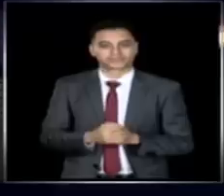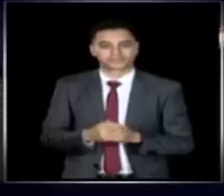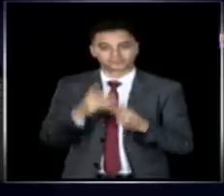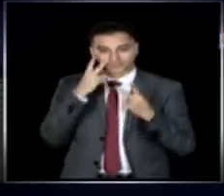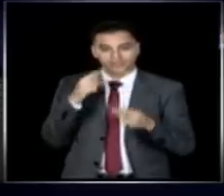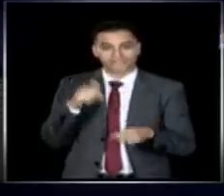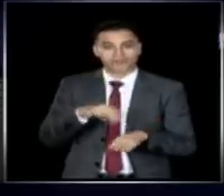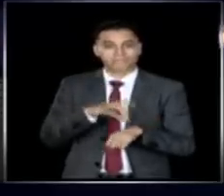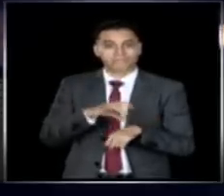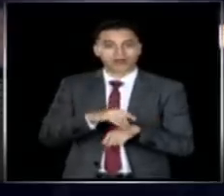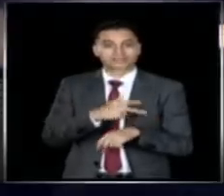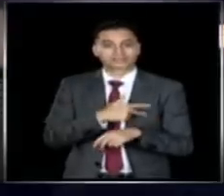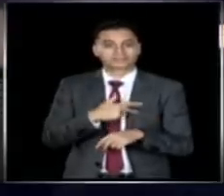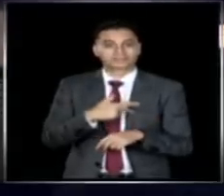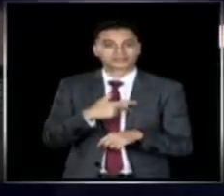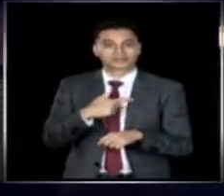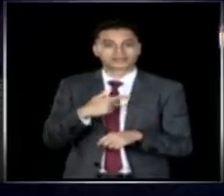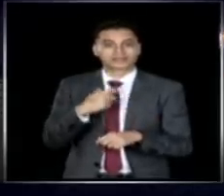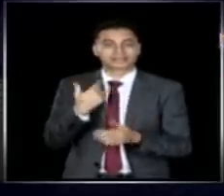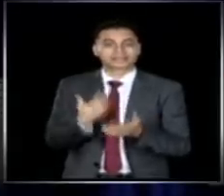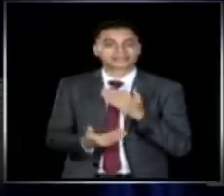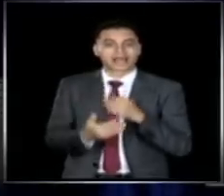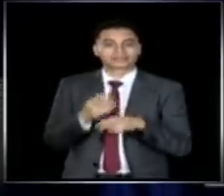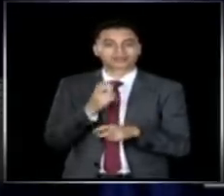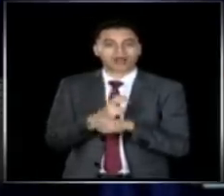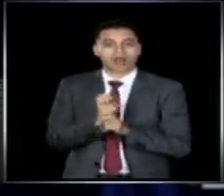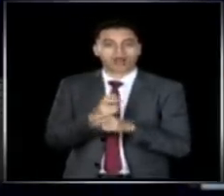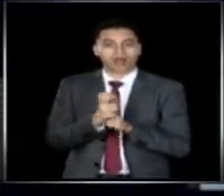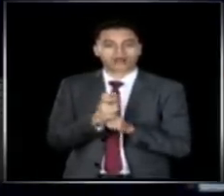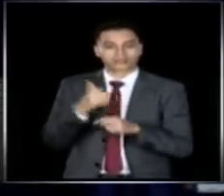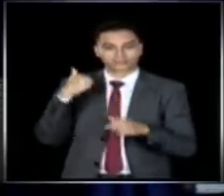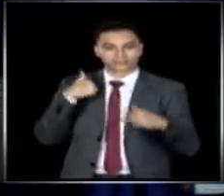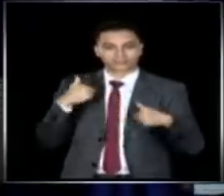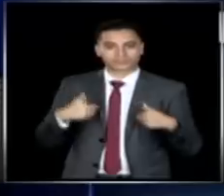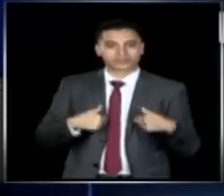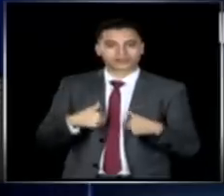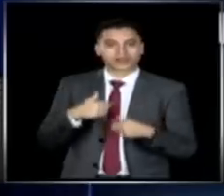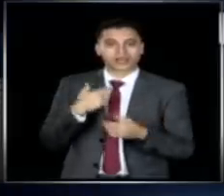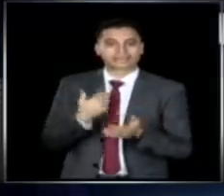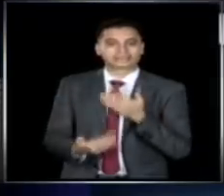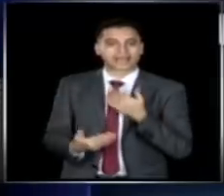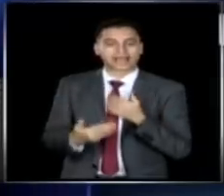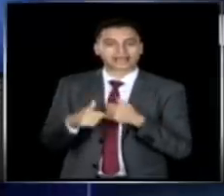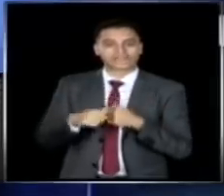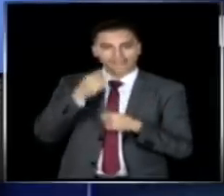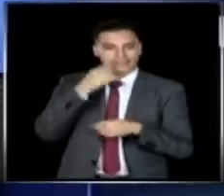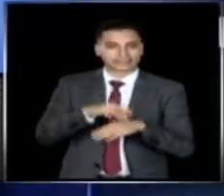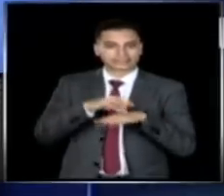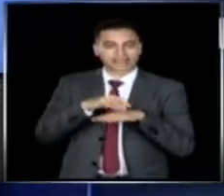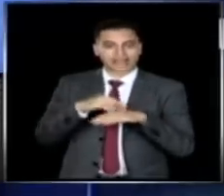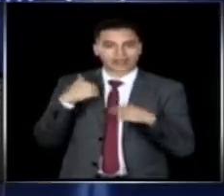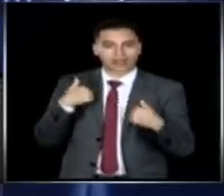يحدث مرض الزجاجة المنفصل بأحد الأعضاء لدى الإنسان، فما هو؟